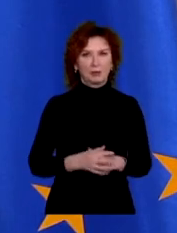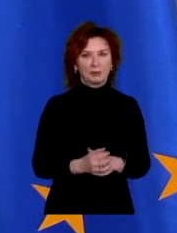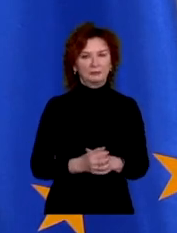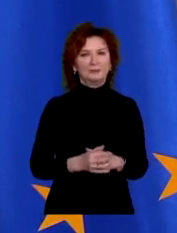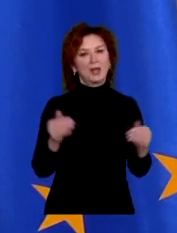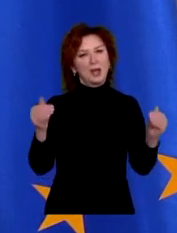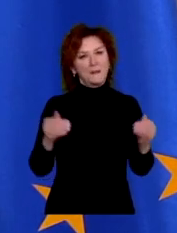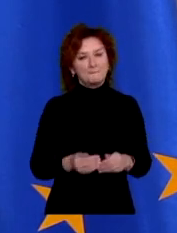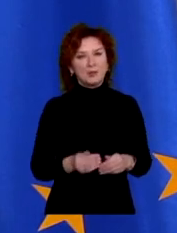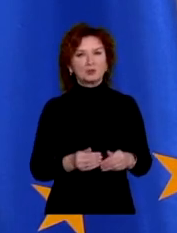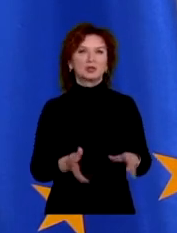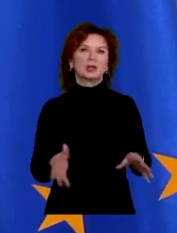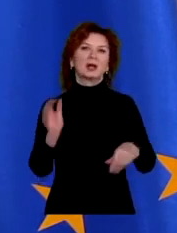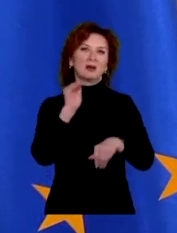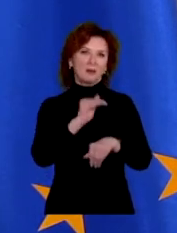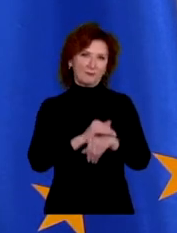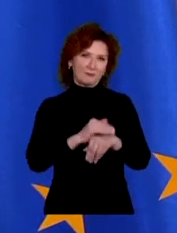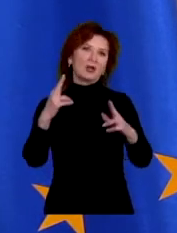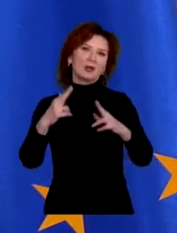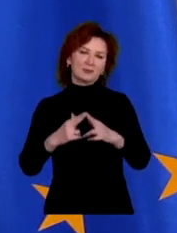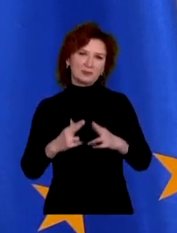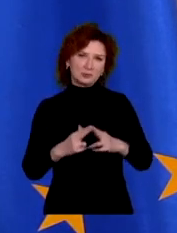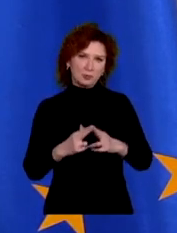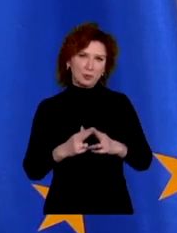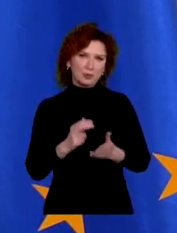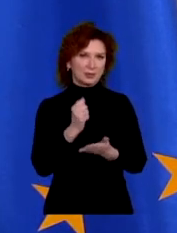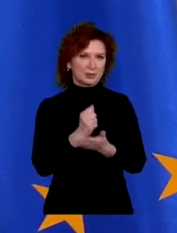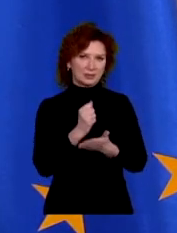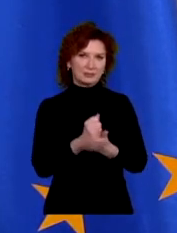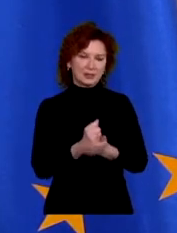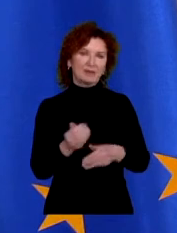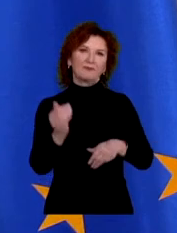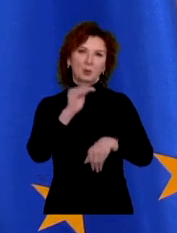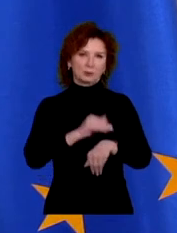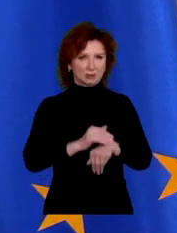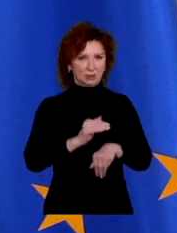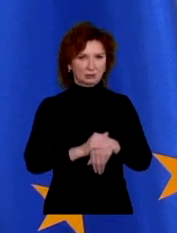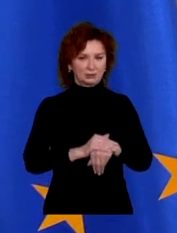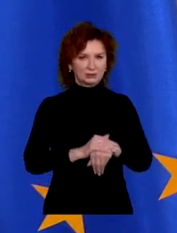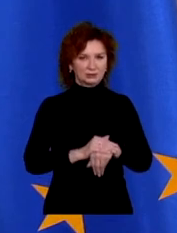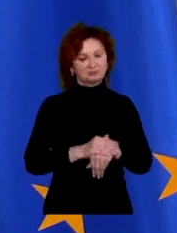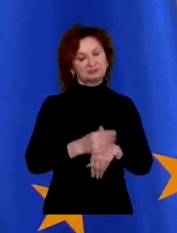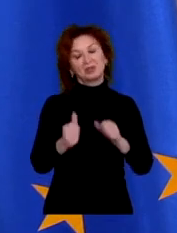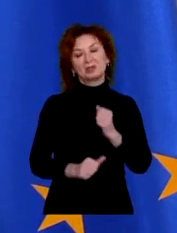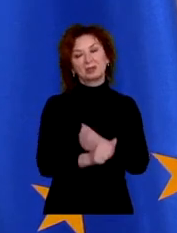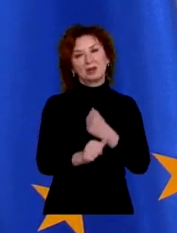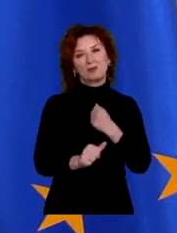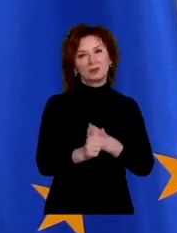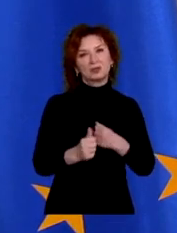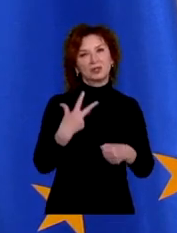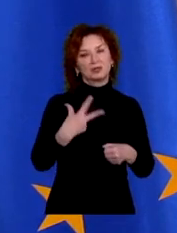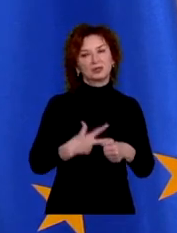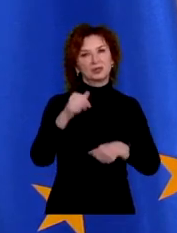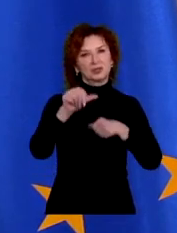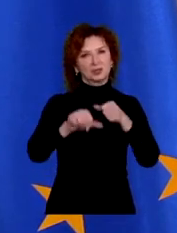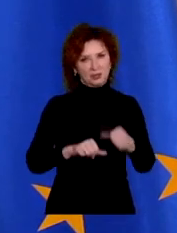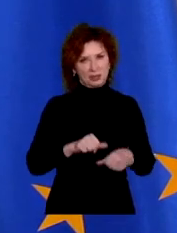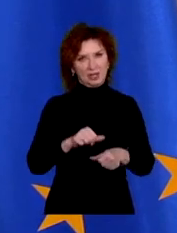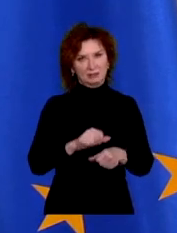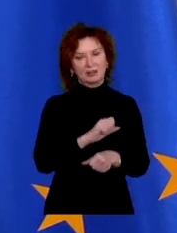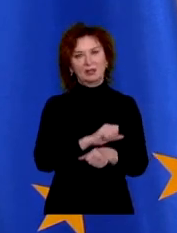obszarach wspólne stanowisko, wspólne przesłanie, no to jest najlepszy dowód, że to 30-lecie poświadcza sens